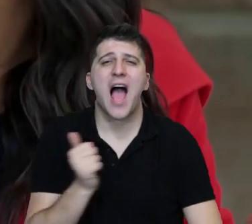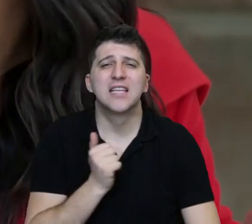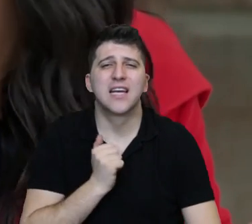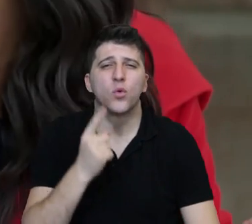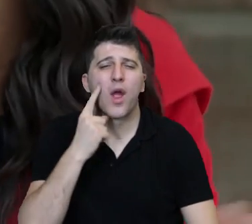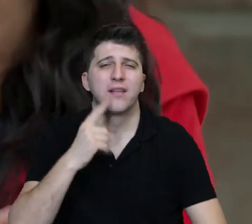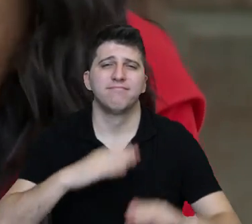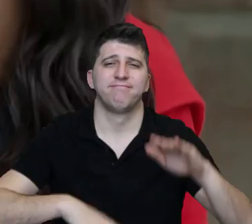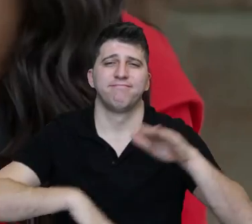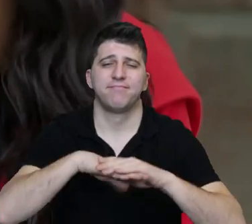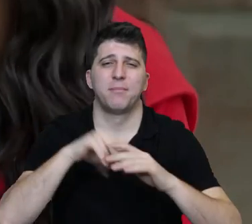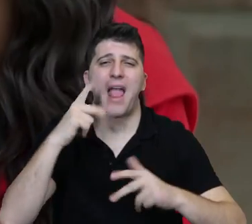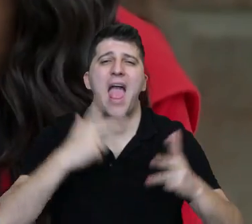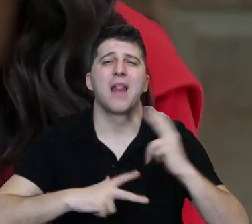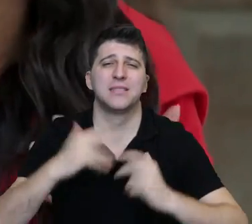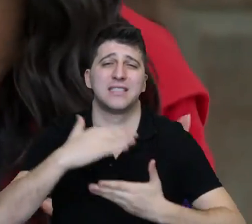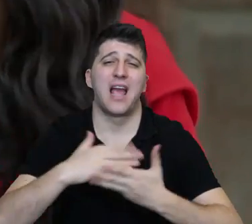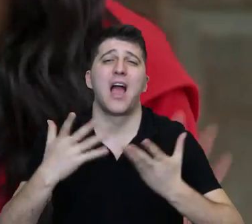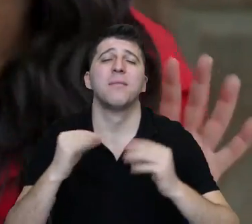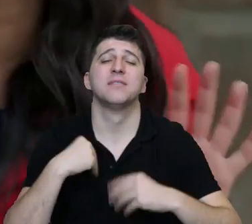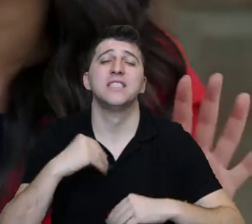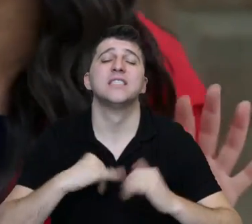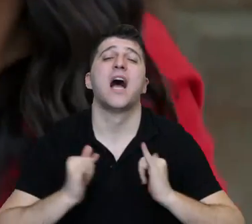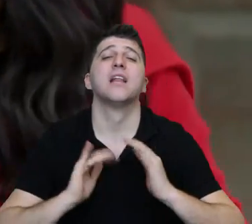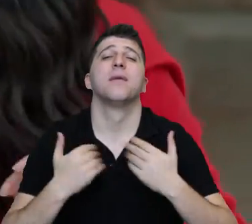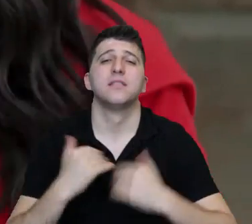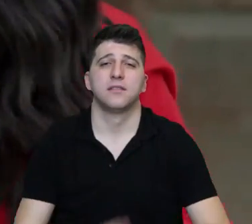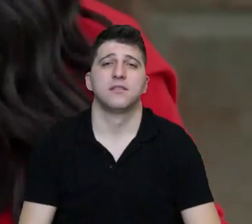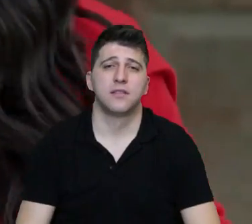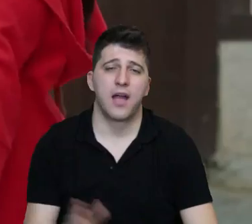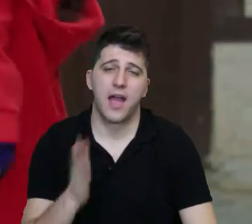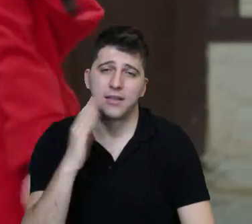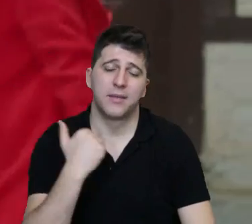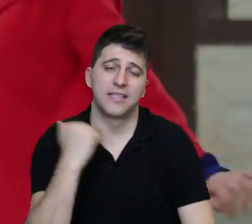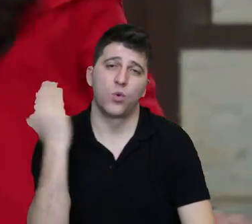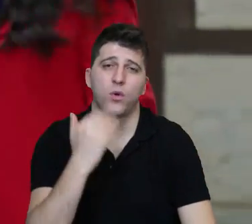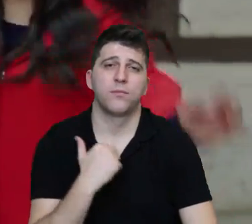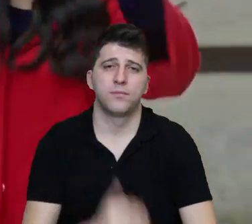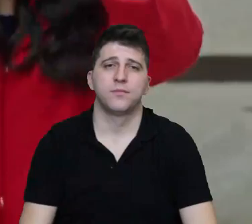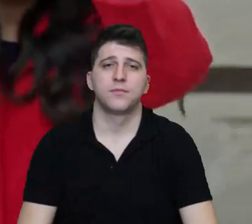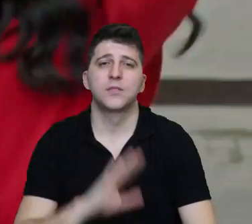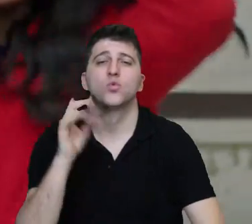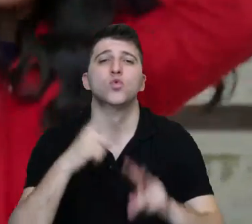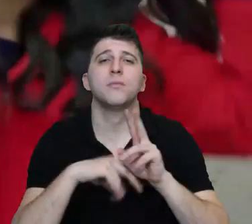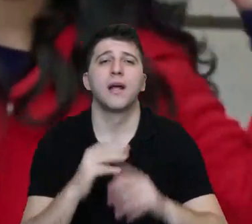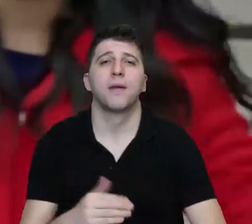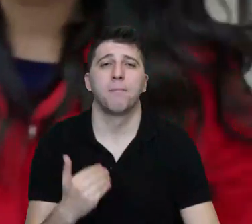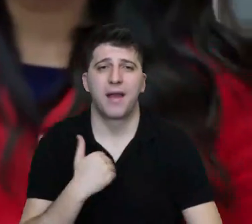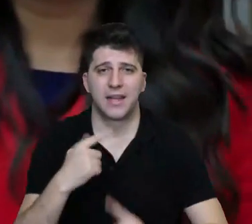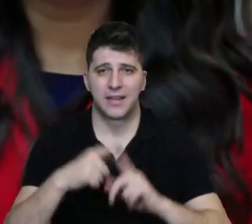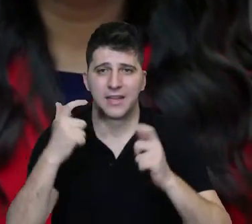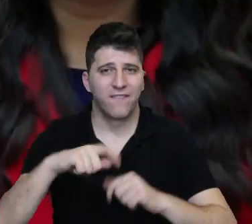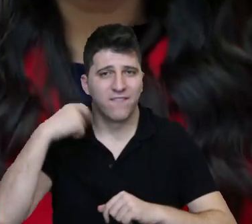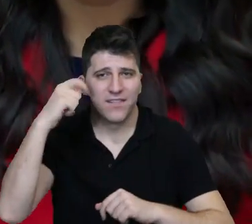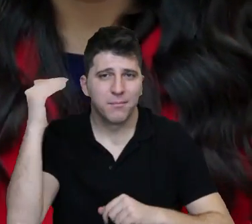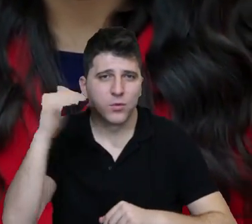tutarını dolduracak şekilde bir elbise almazsam içim rahat etmeyecek. Hadi ben bay. He Kübra, ben de Taraklı'ya film